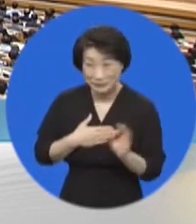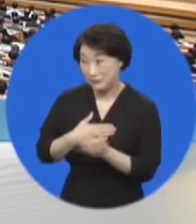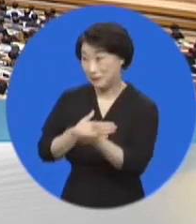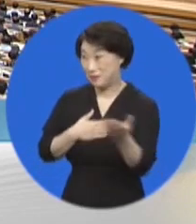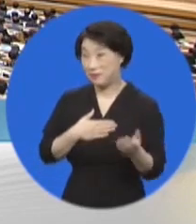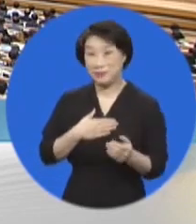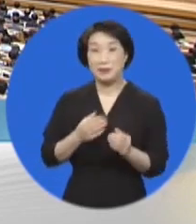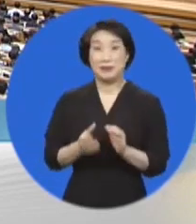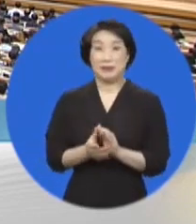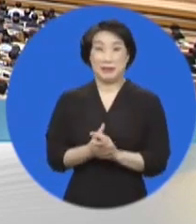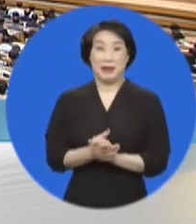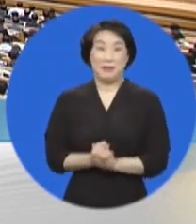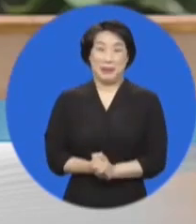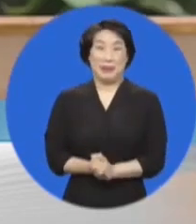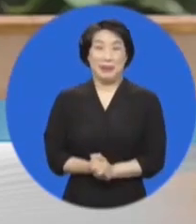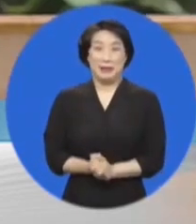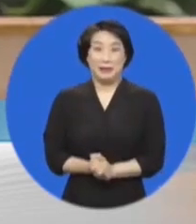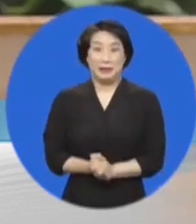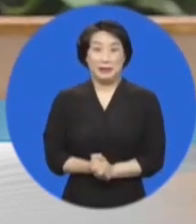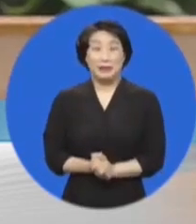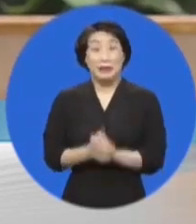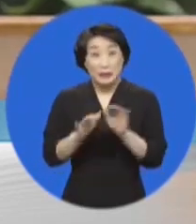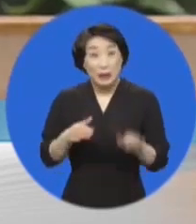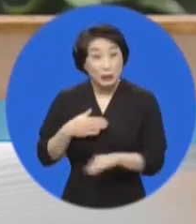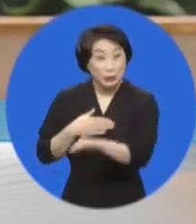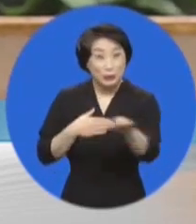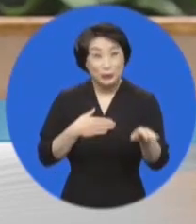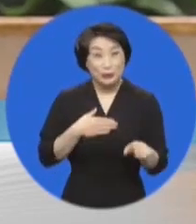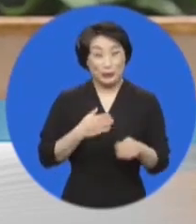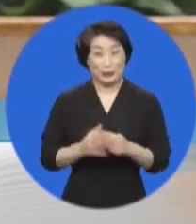알아들었습니까? 예. 그러니까 우리는